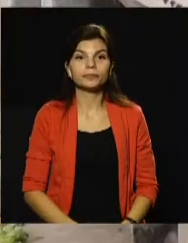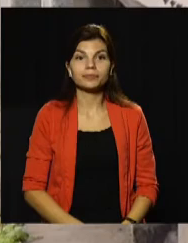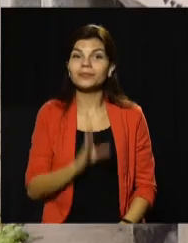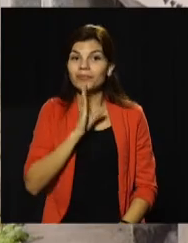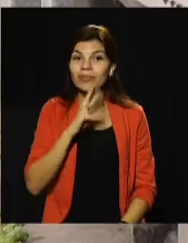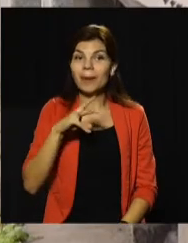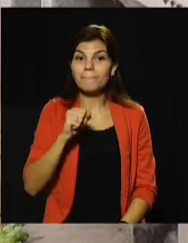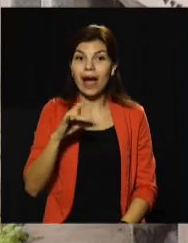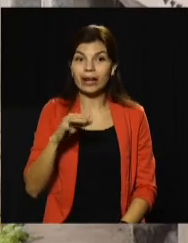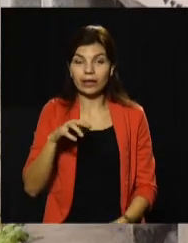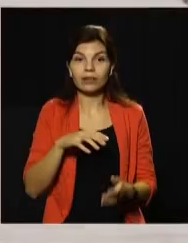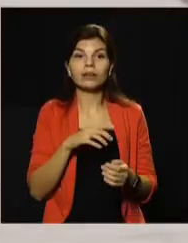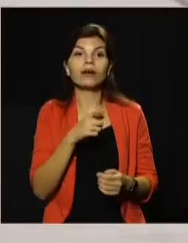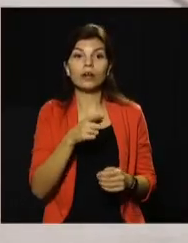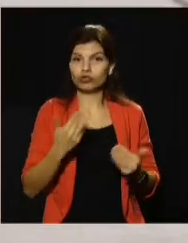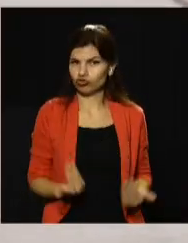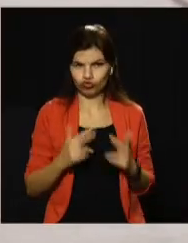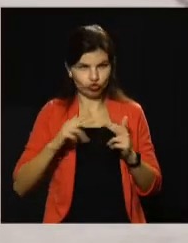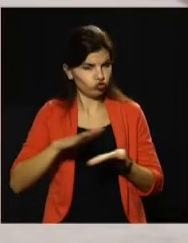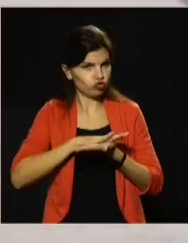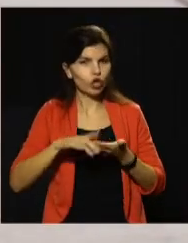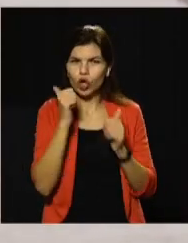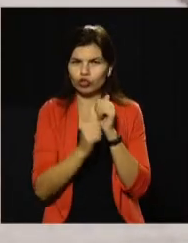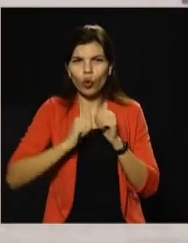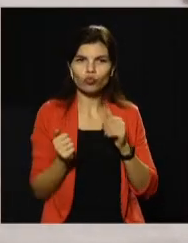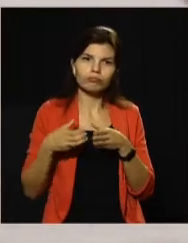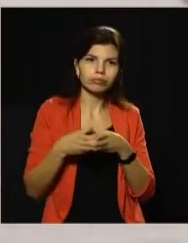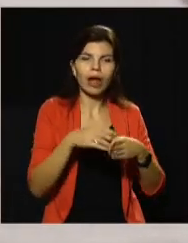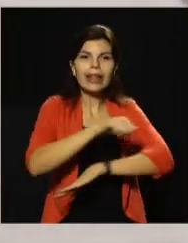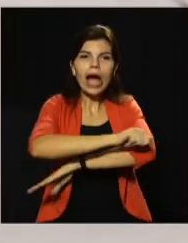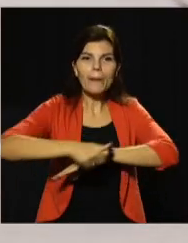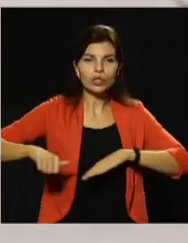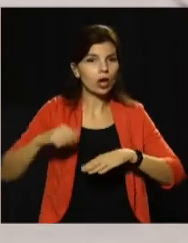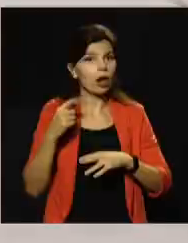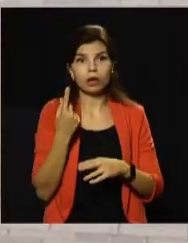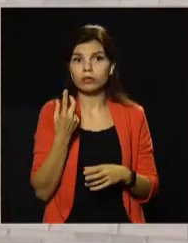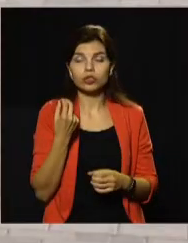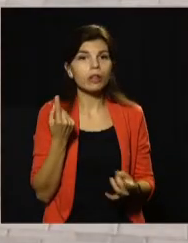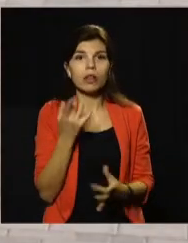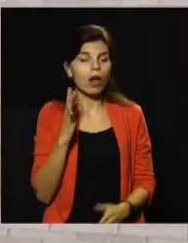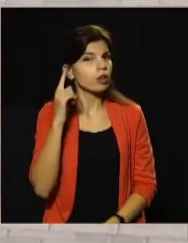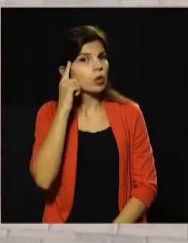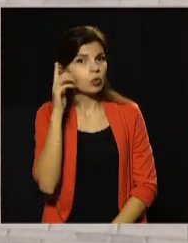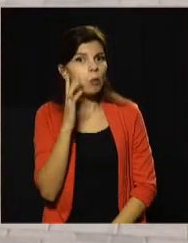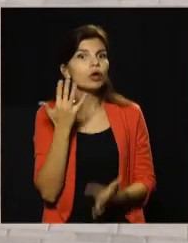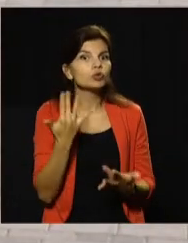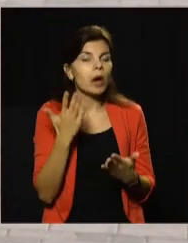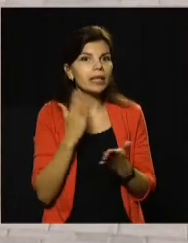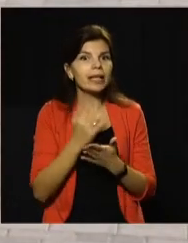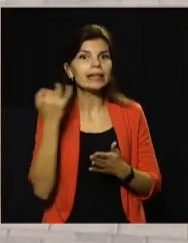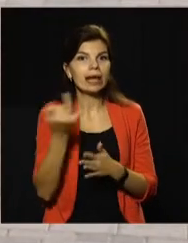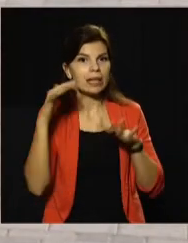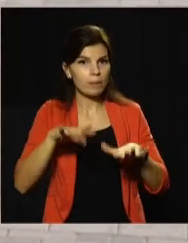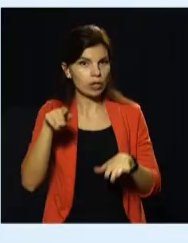Марія – корінна дніпрянка. Каже, частенько з друзями прогулюється набережною та жодного разу не замислювала, скільки цікавих місцин там